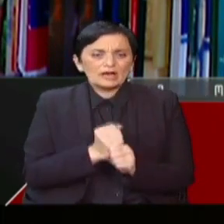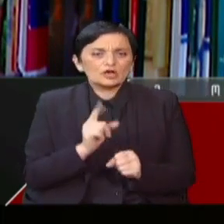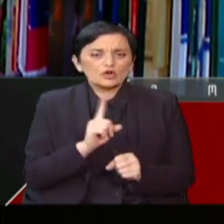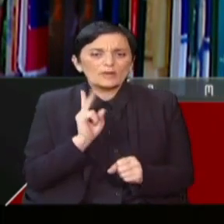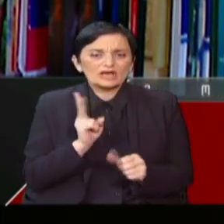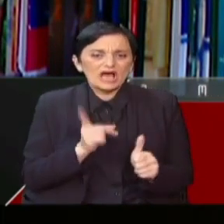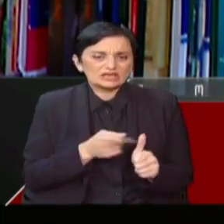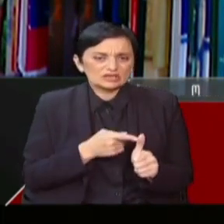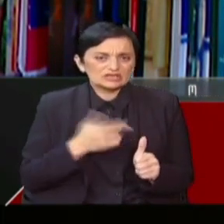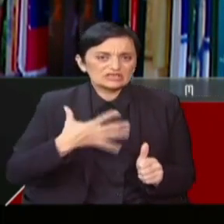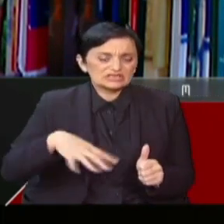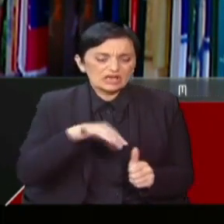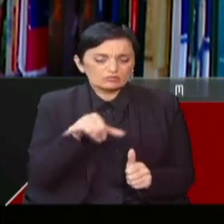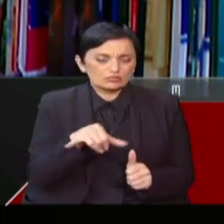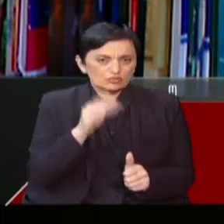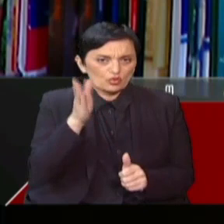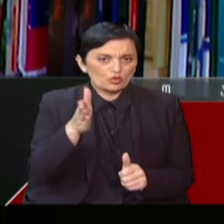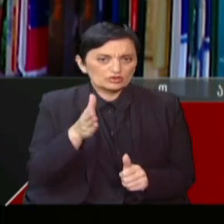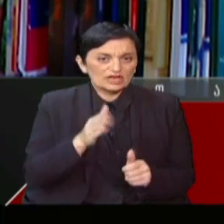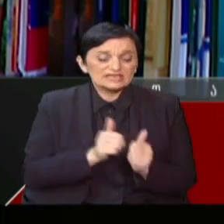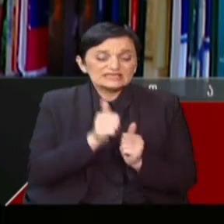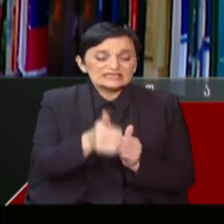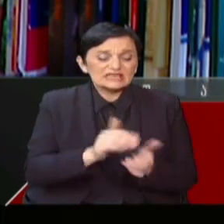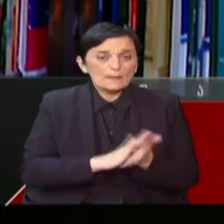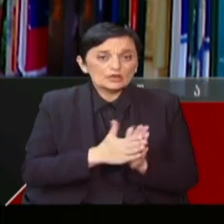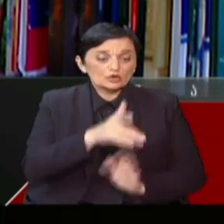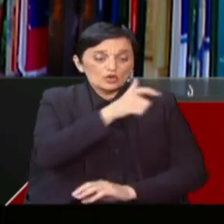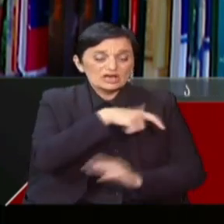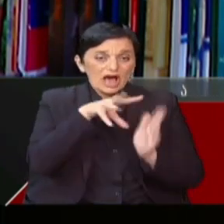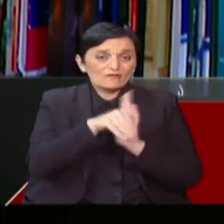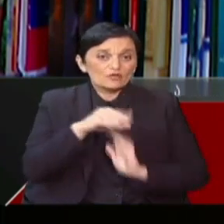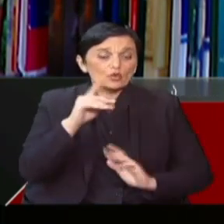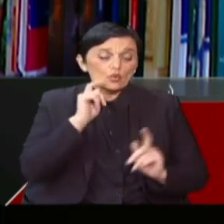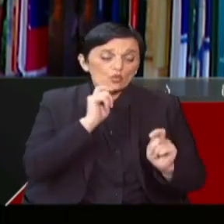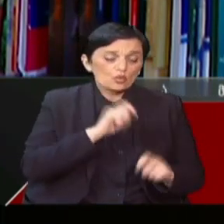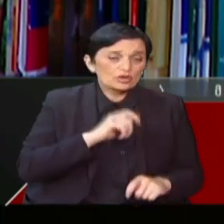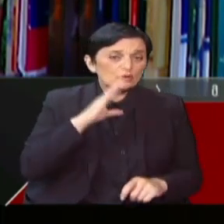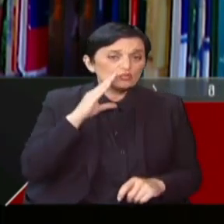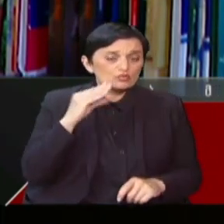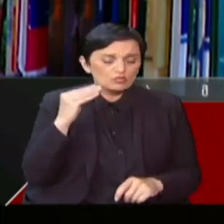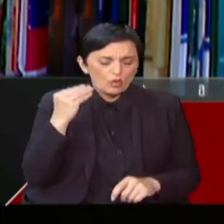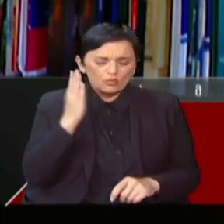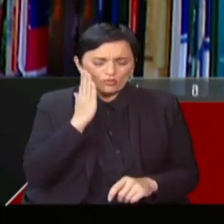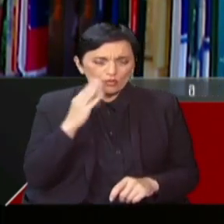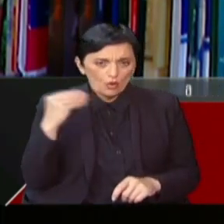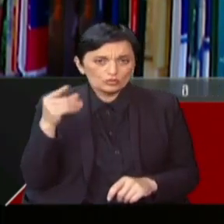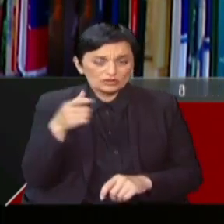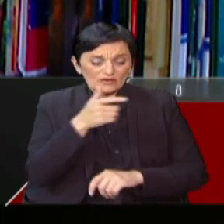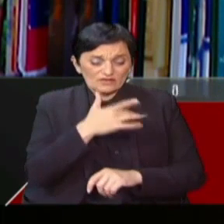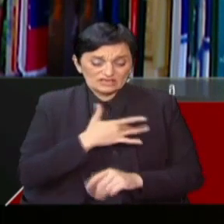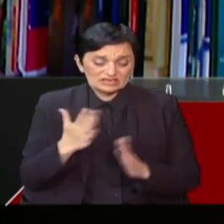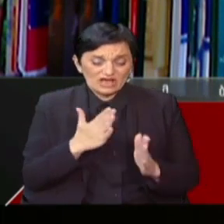რომ კანდიდატის სტატუსი საქართველოს კონდეს, რაც არის წინაპირობა გაწევრიანების. უკრაინა და მოლდოვა მიიღებენ სავარაუდოდ